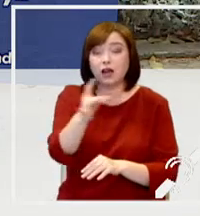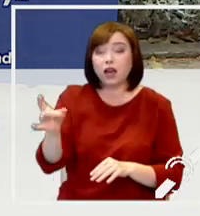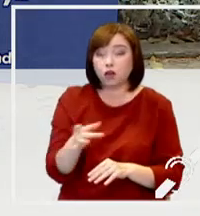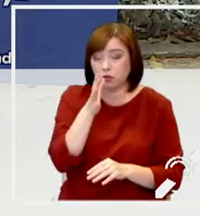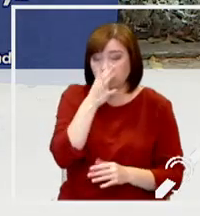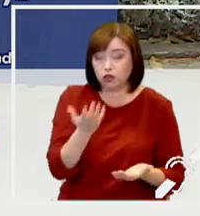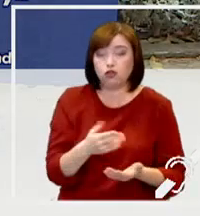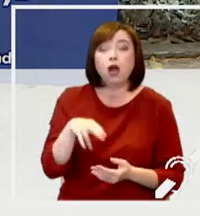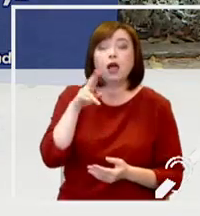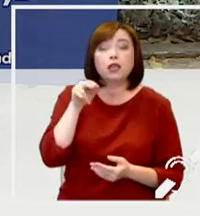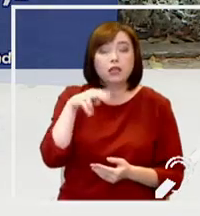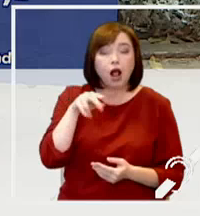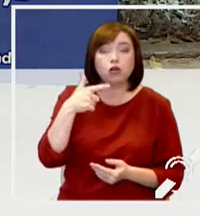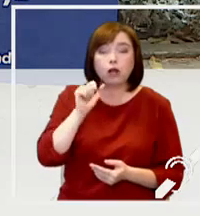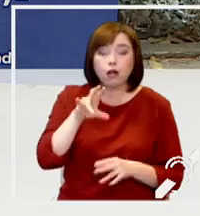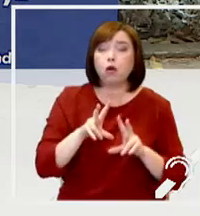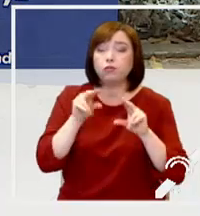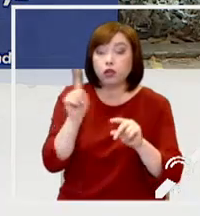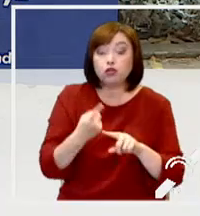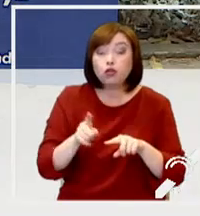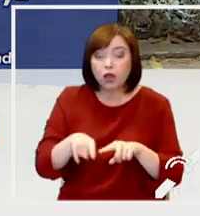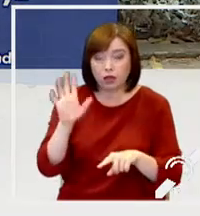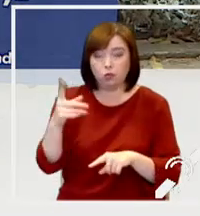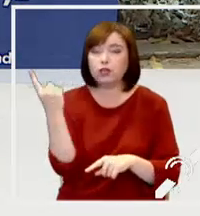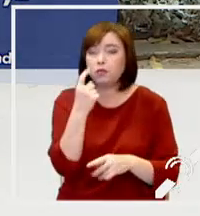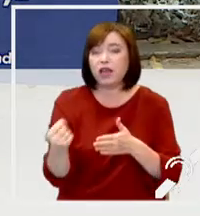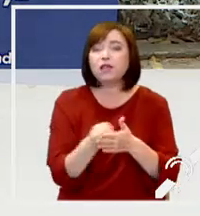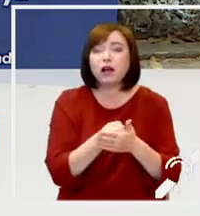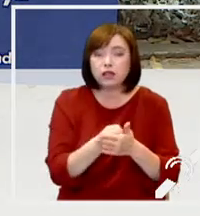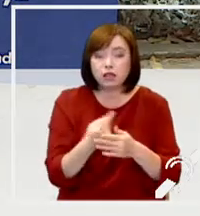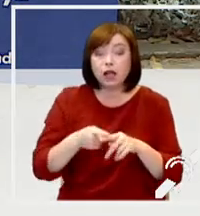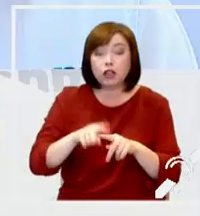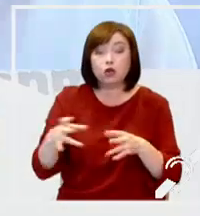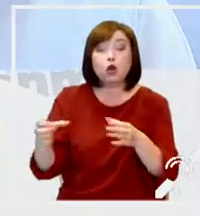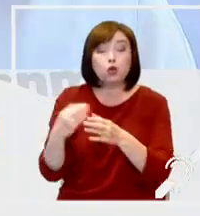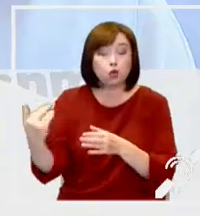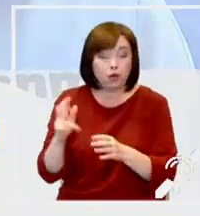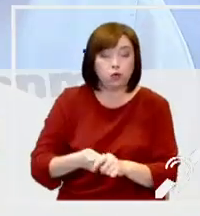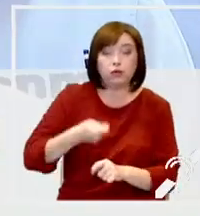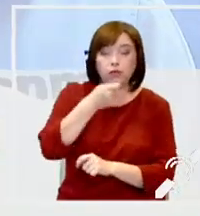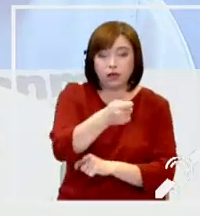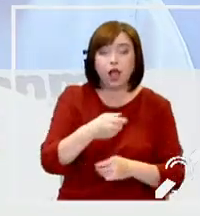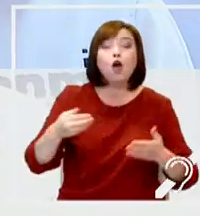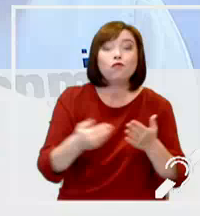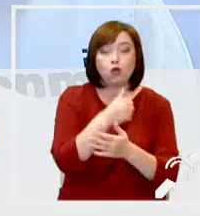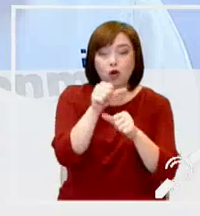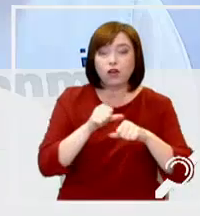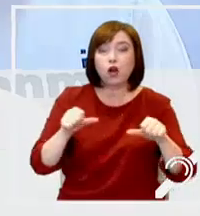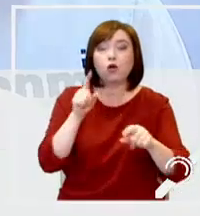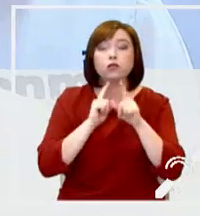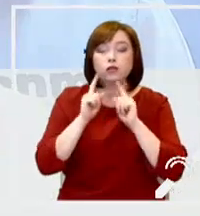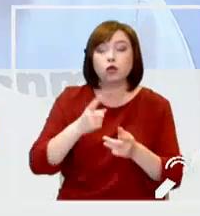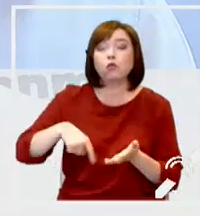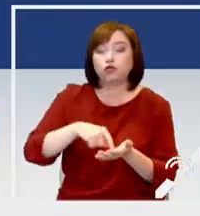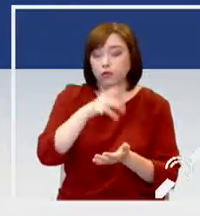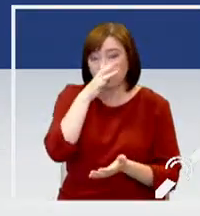orașului. Dragoș Galbur a promis că aceasta va fi prima petiție pe care echipa sa o va depune la noul Consiliu Municipal